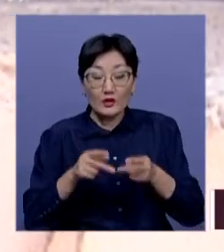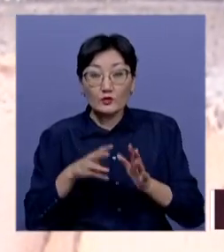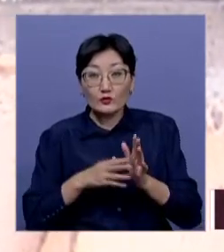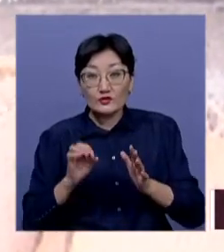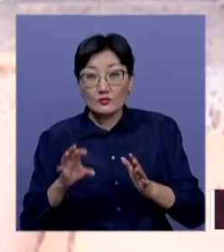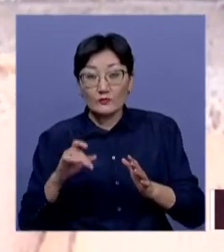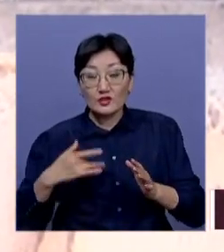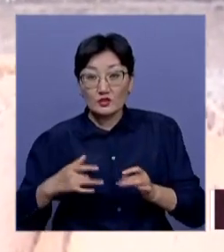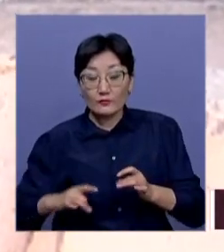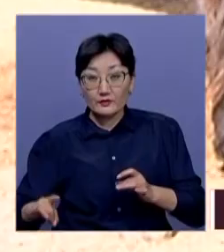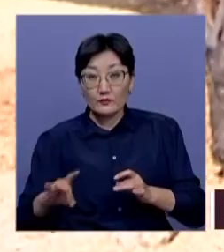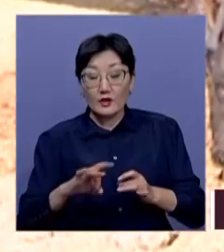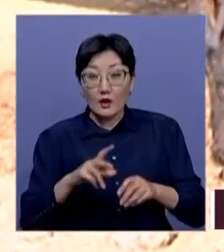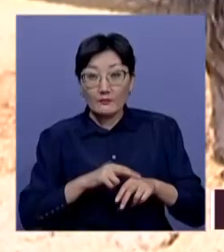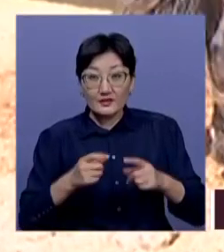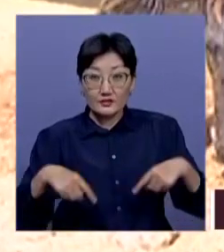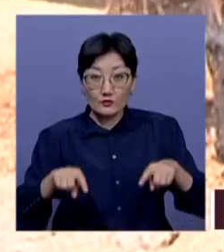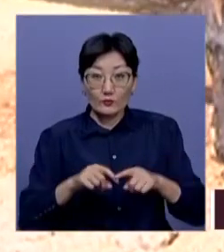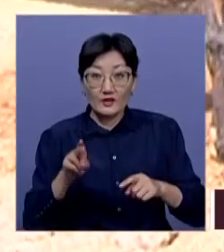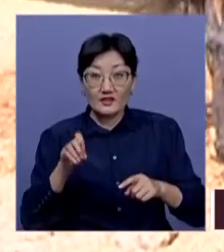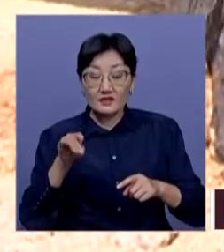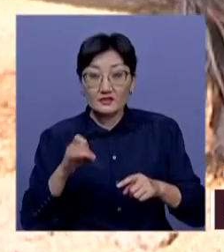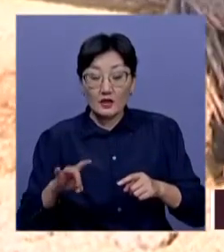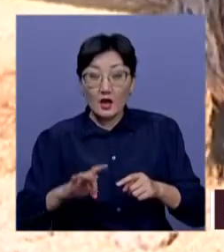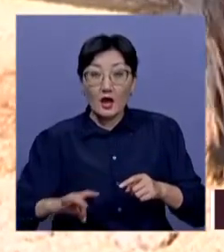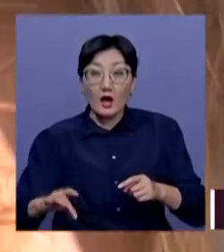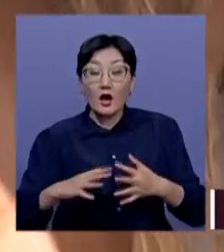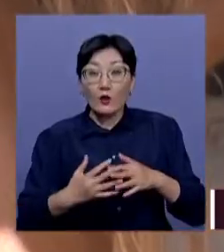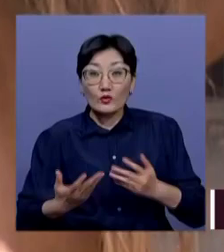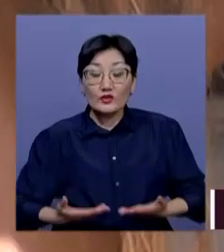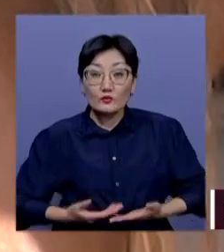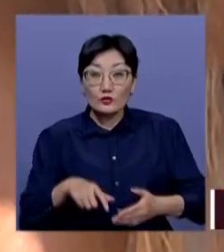қазанда Жамбыл аудандық полиция бөліміне Кеңсай ауылының тұрғынынан түскен еді.